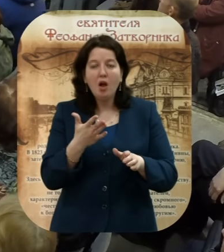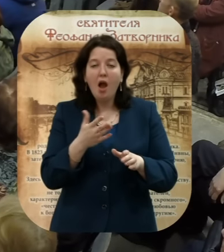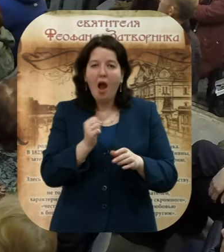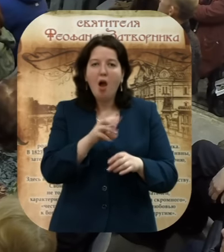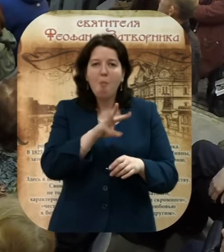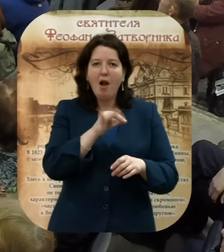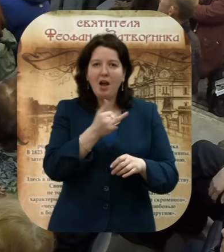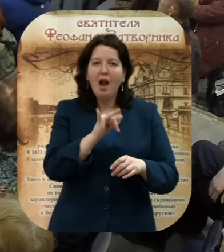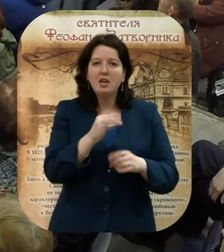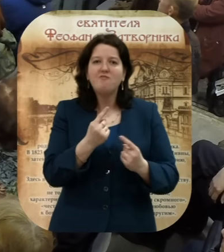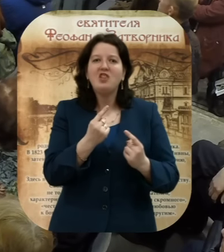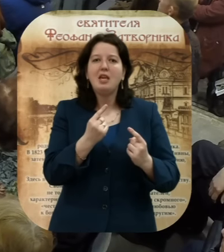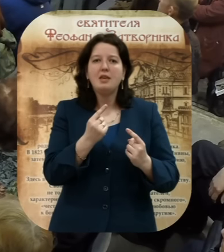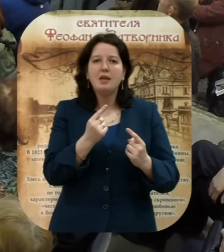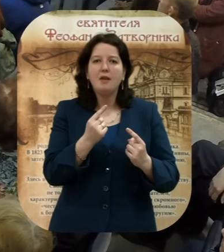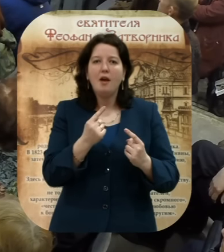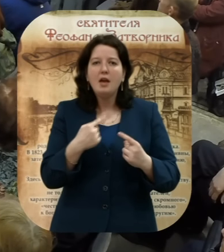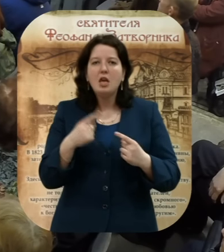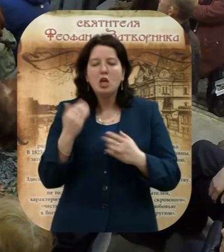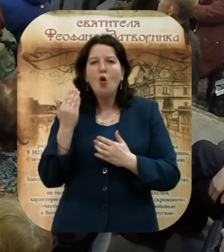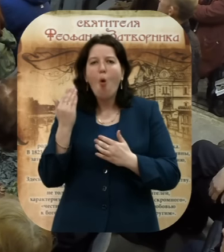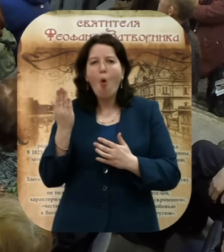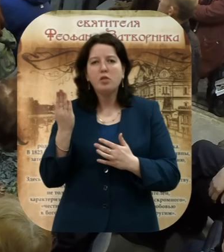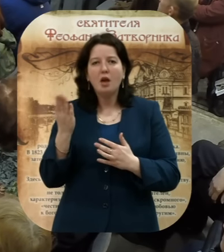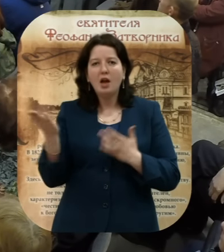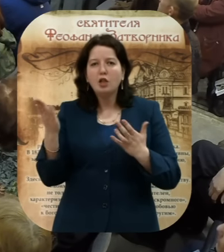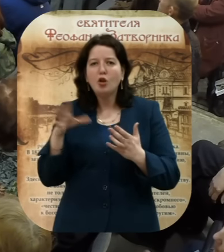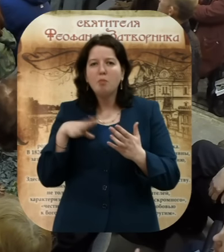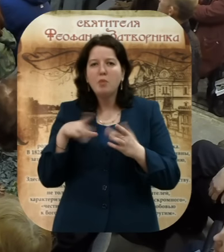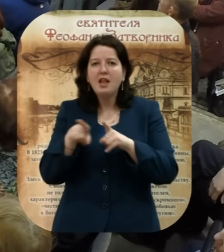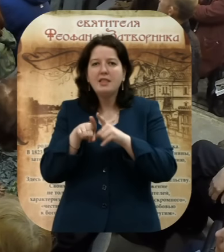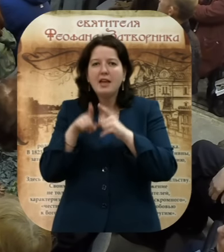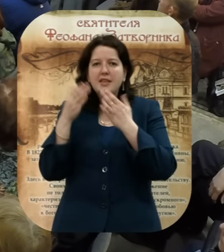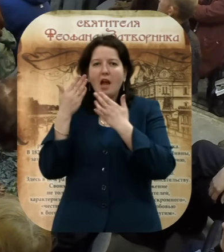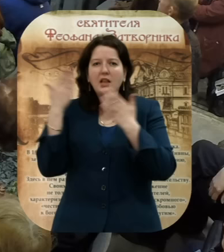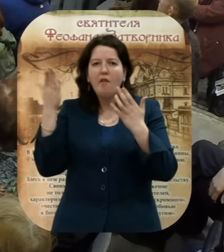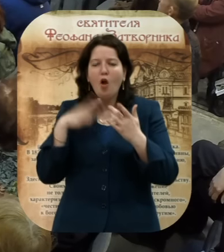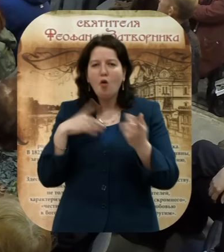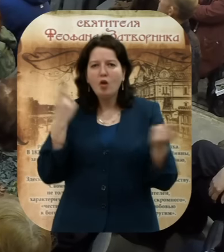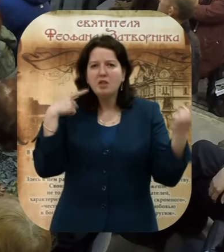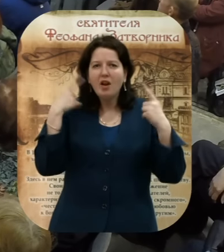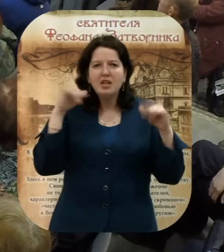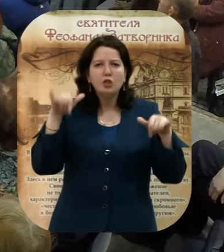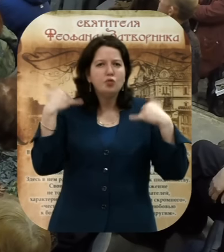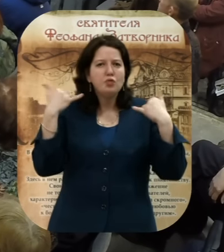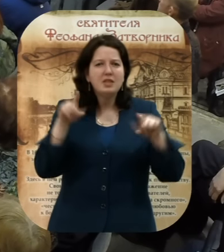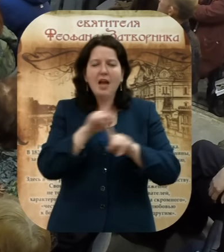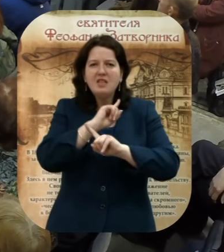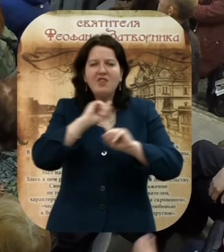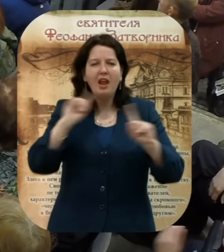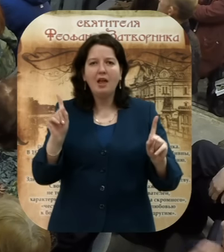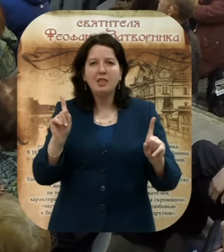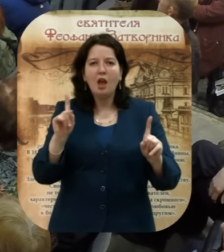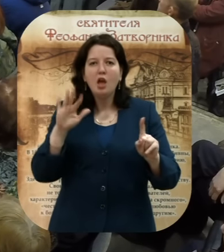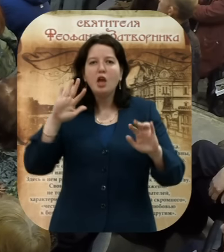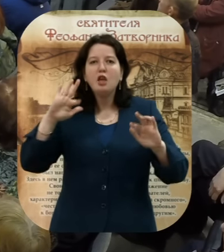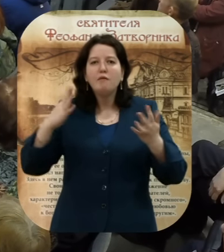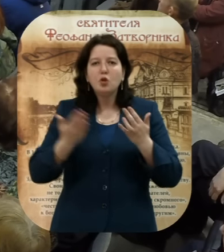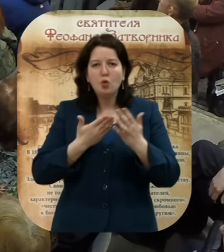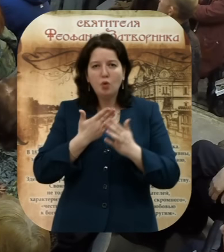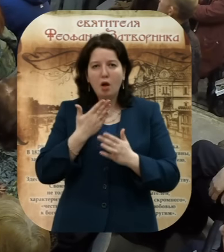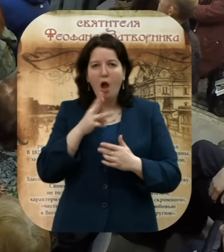он, в котором были такие откровения, который, кажется, уже творил чудеса невероятные, он вдруг